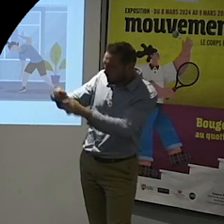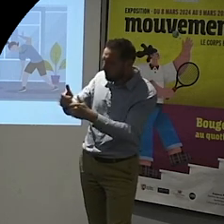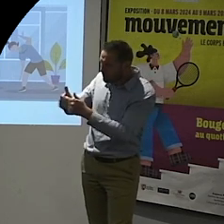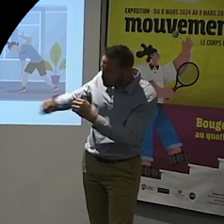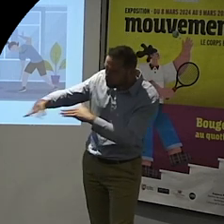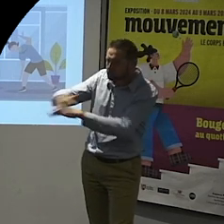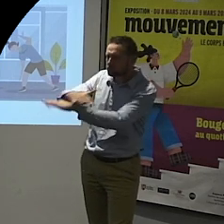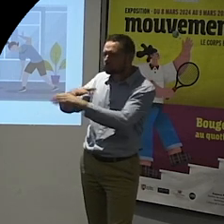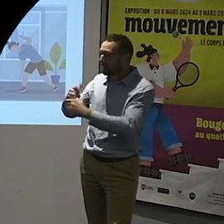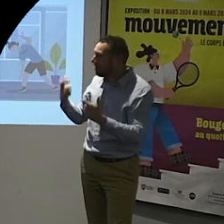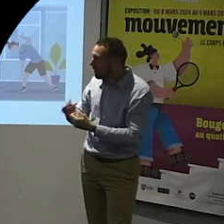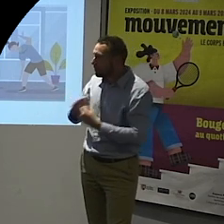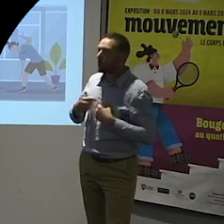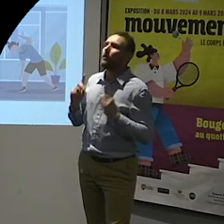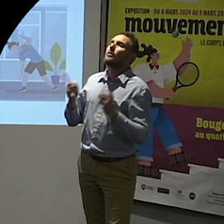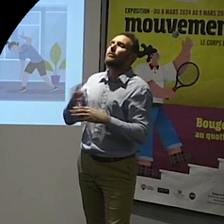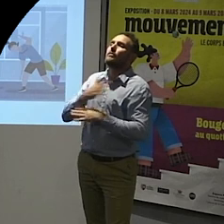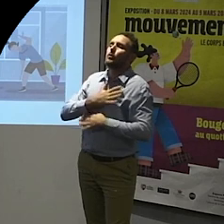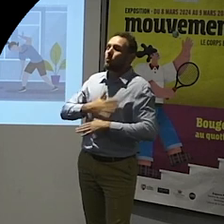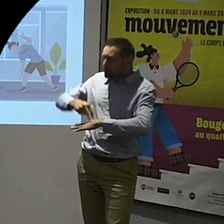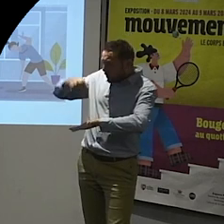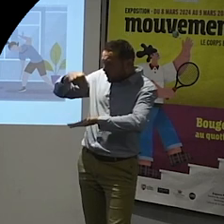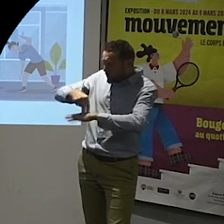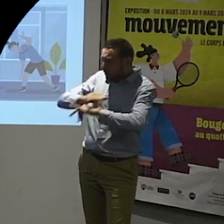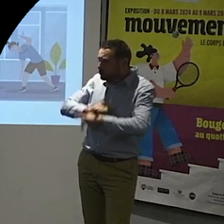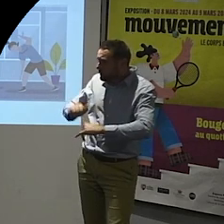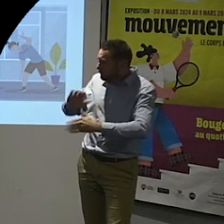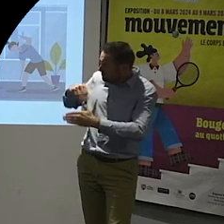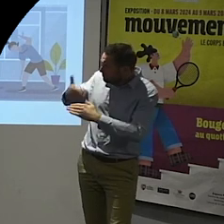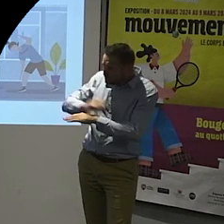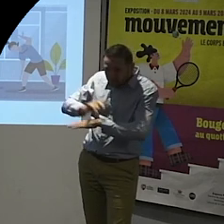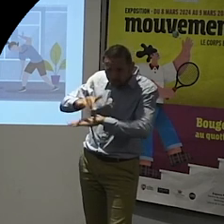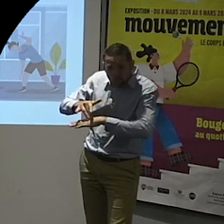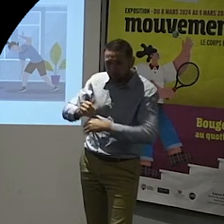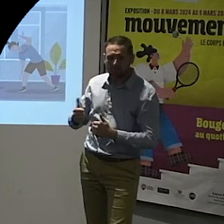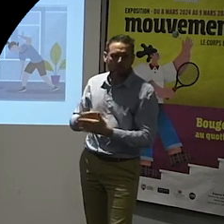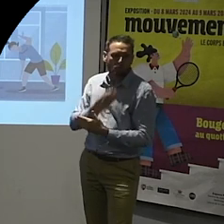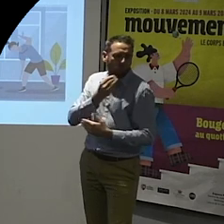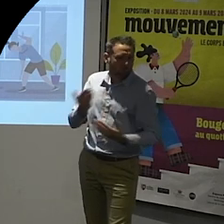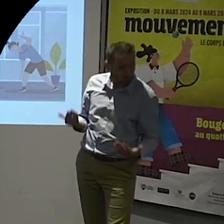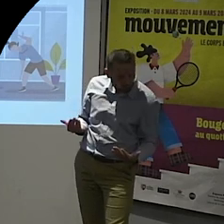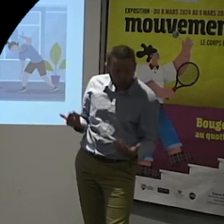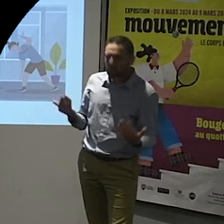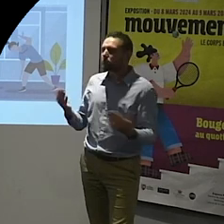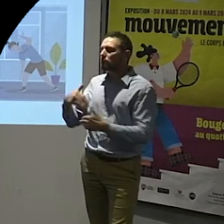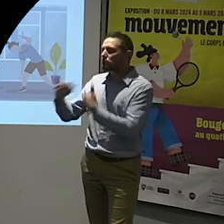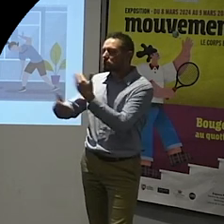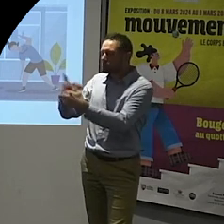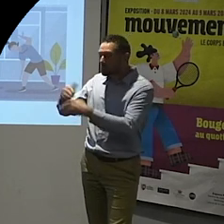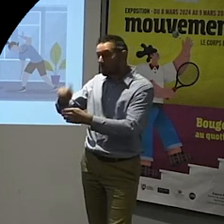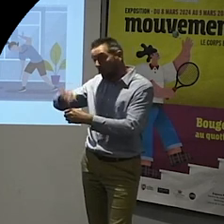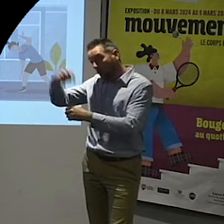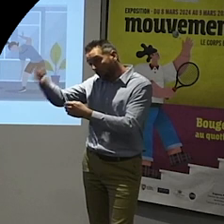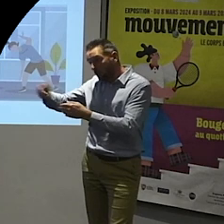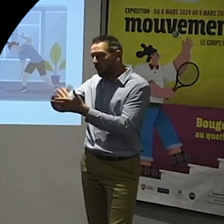me suis beaucoup détendu, j'ai sauté, chose que je n'avais jamais faite. Bon, après le tchoukball, ben ma foi, on avait encore un